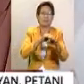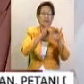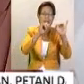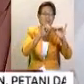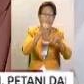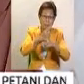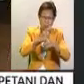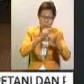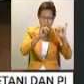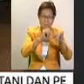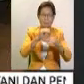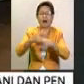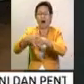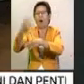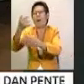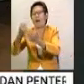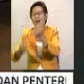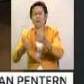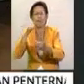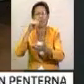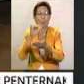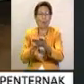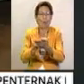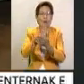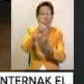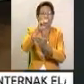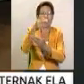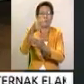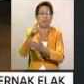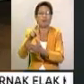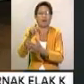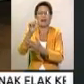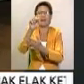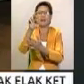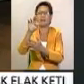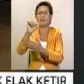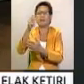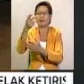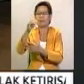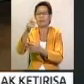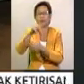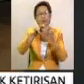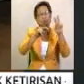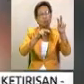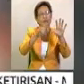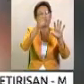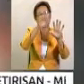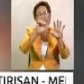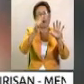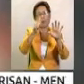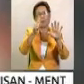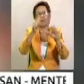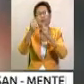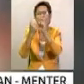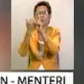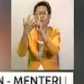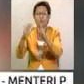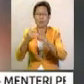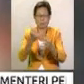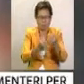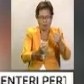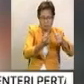Isnin. Diana mendirikan rumah tangga dengan Muhammad Habibullah A. Rahman pada 25 Oktober 2013, dikurniakan cahaya mata